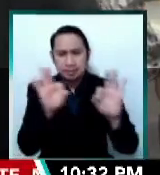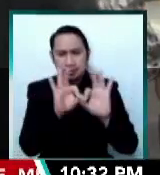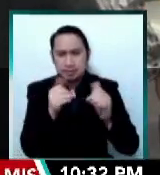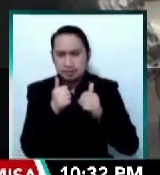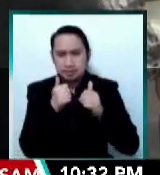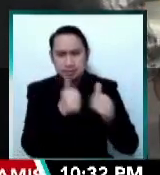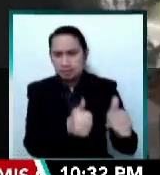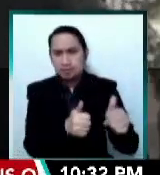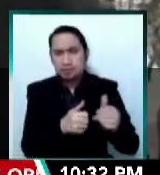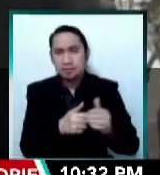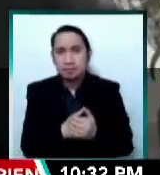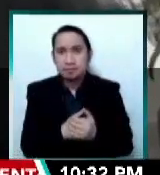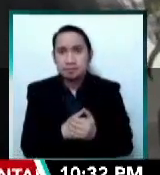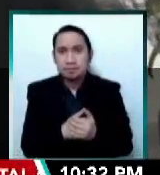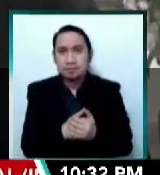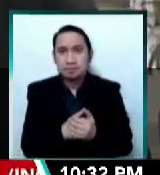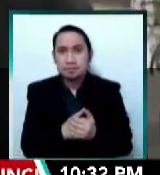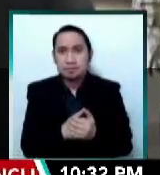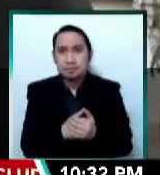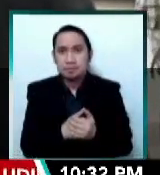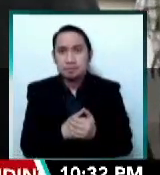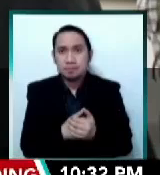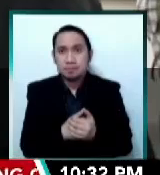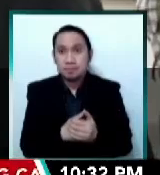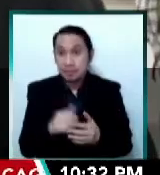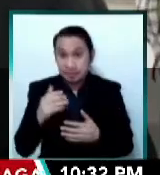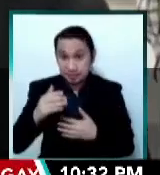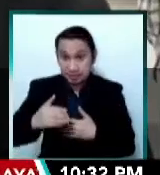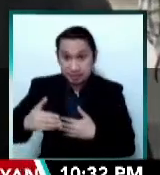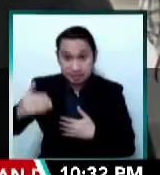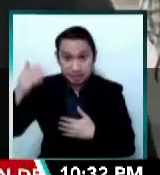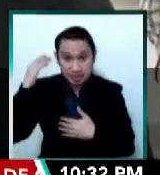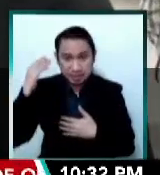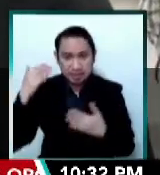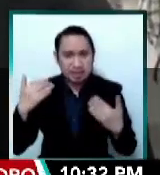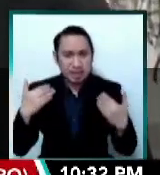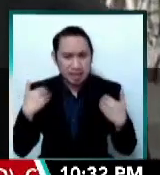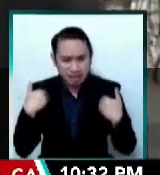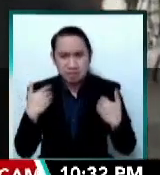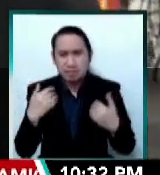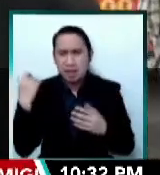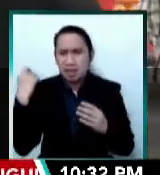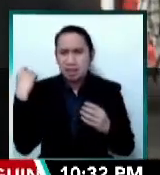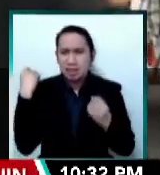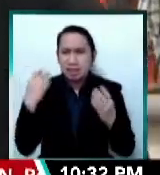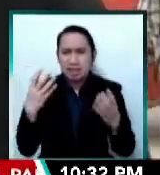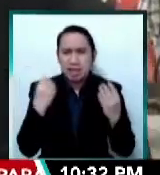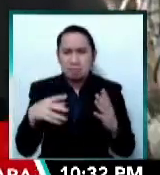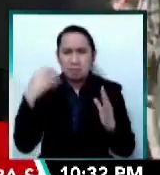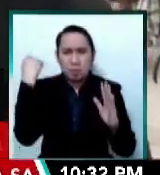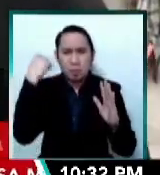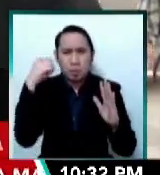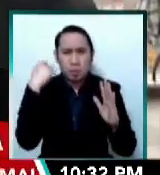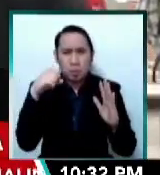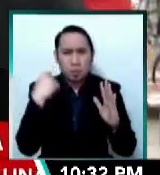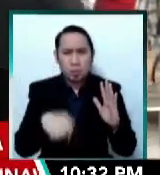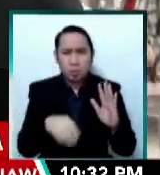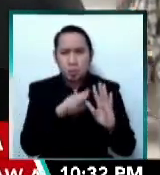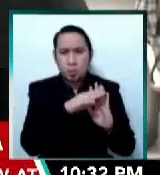Ngayon, yung mga looban na eh. Doon yung maraming paglabag ng mga health protocol na ating ini-implement ngayon.